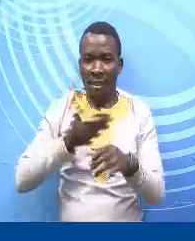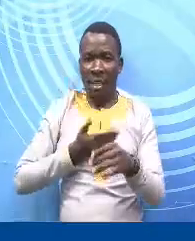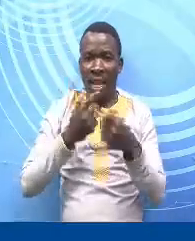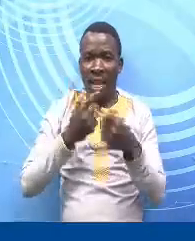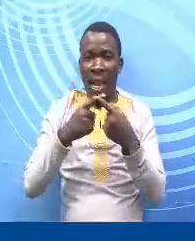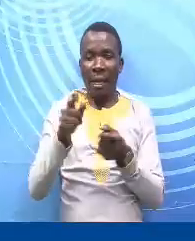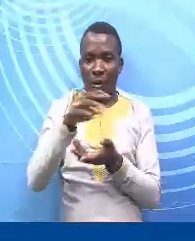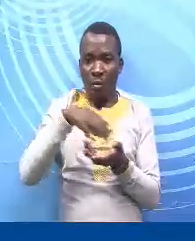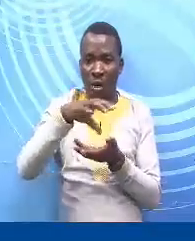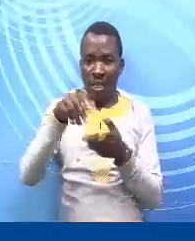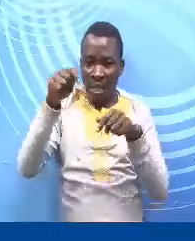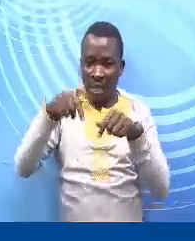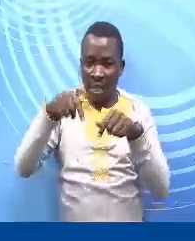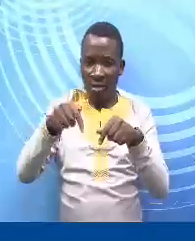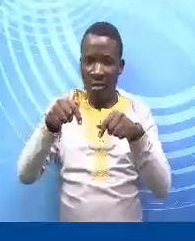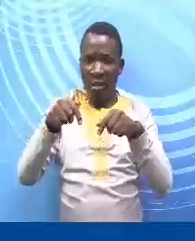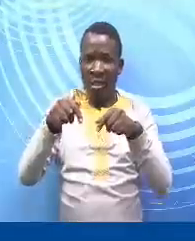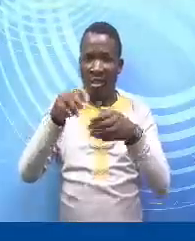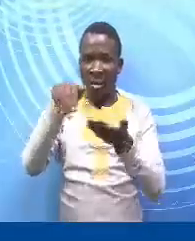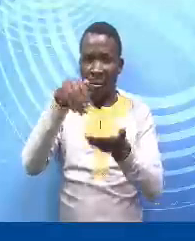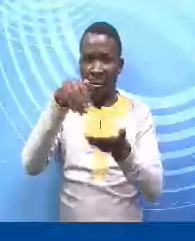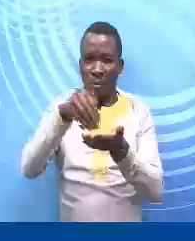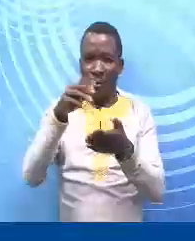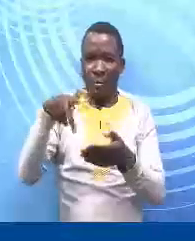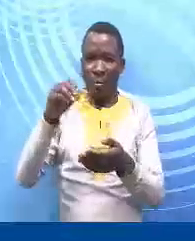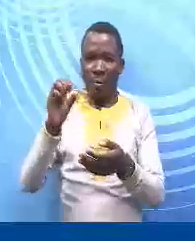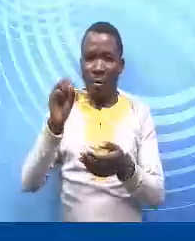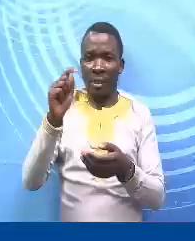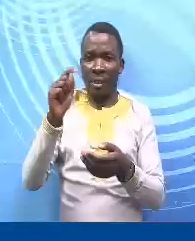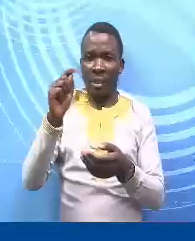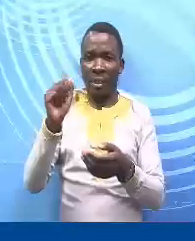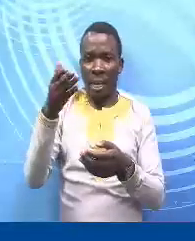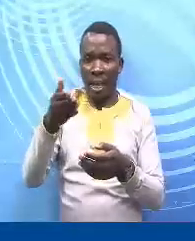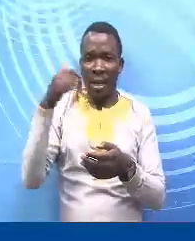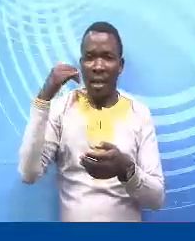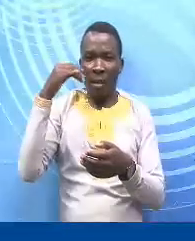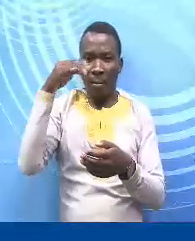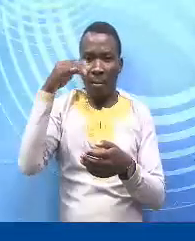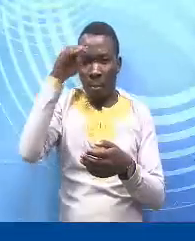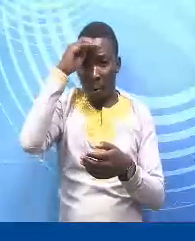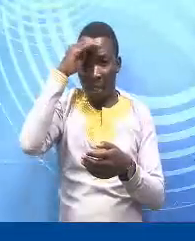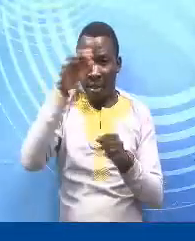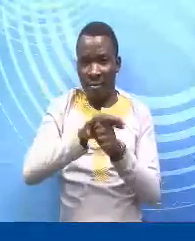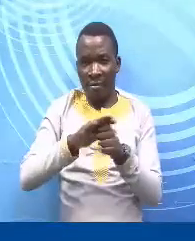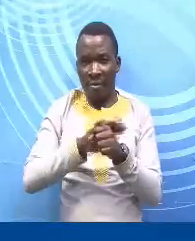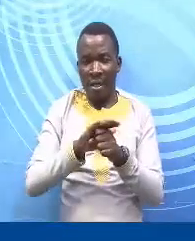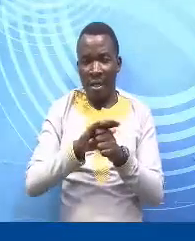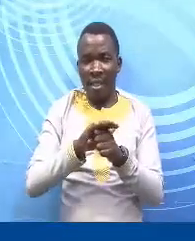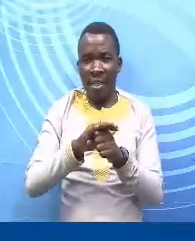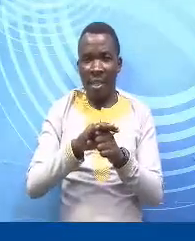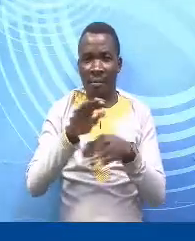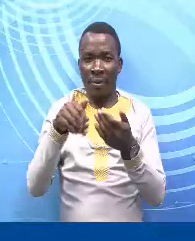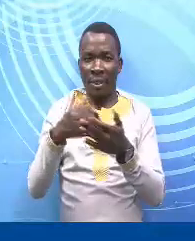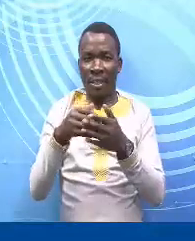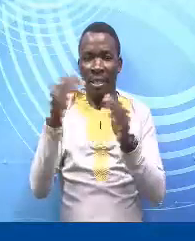akajagari hano ku iposita hari leta hari polisi niyo mureba hano leta polisi ziruzuye hano barahuzuye inzego zitandukanye za polisi zirahari